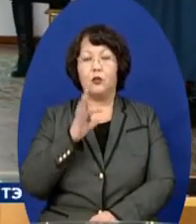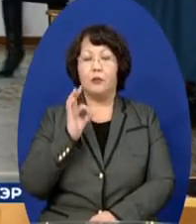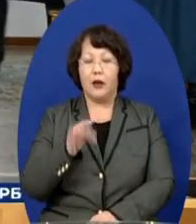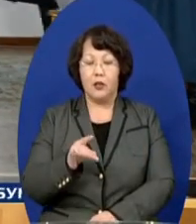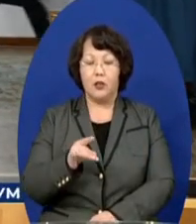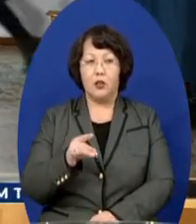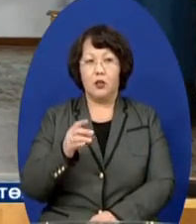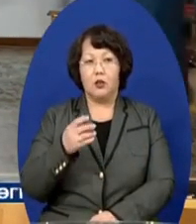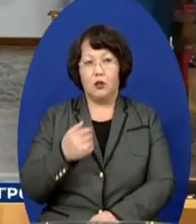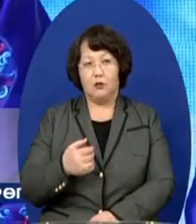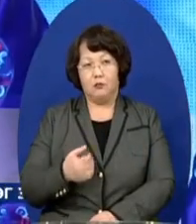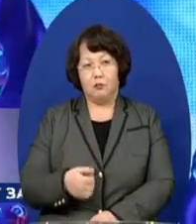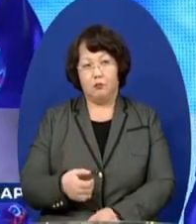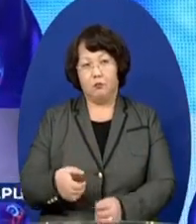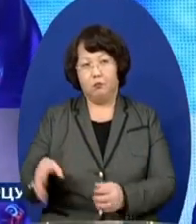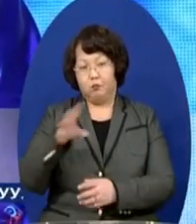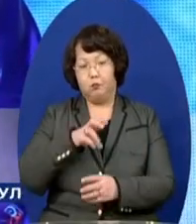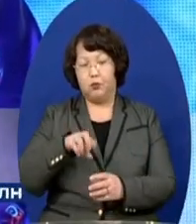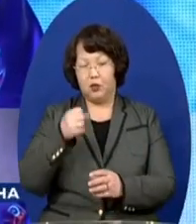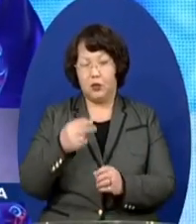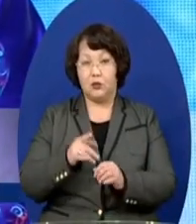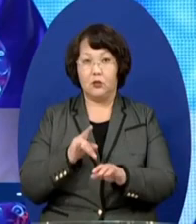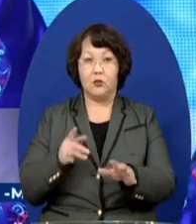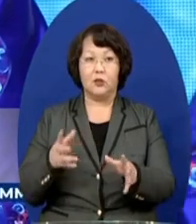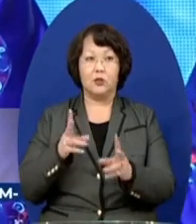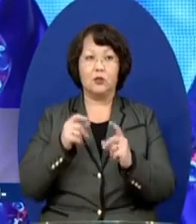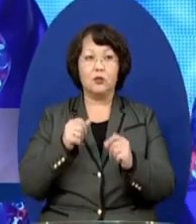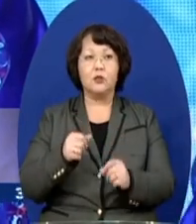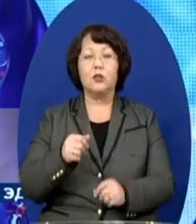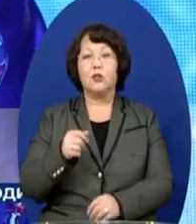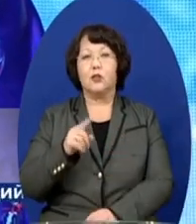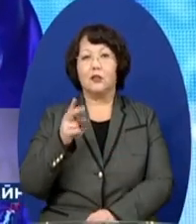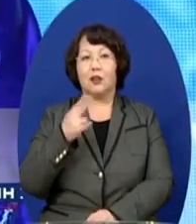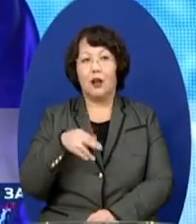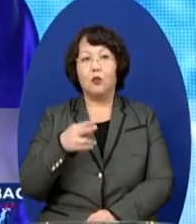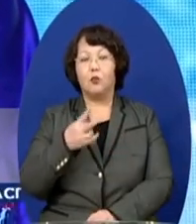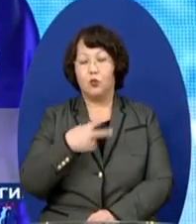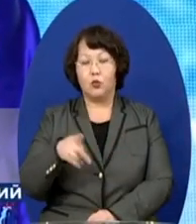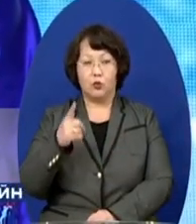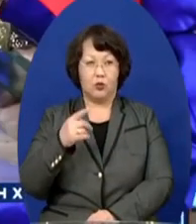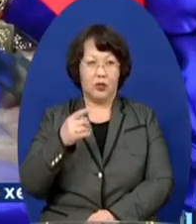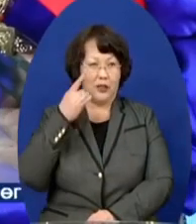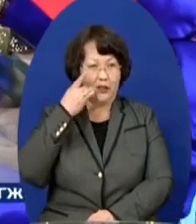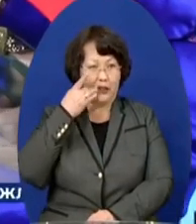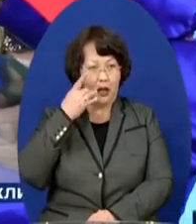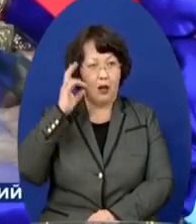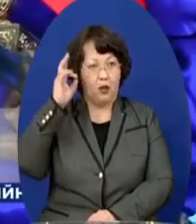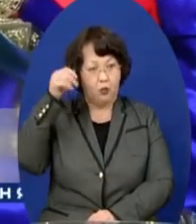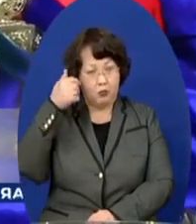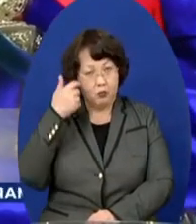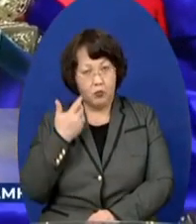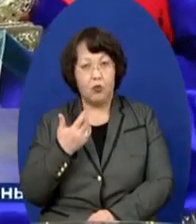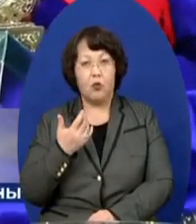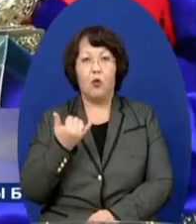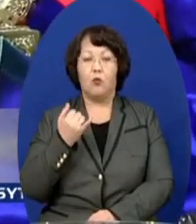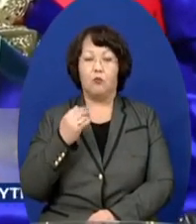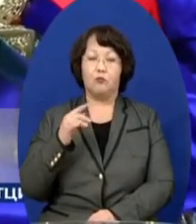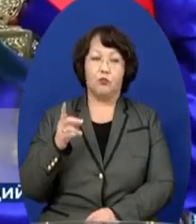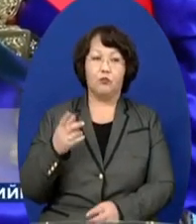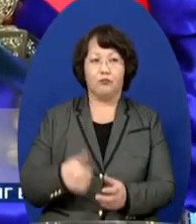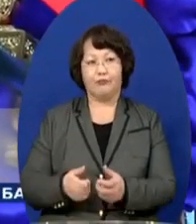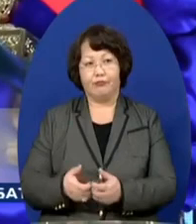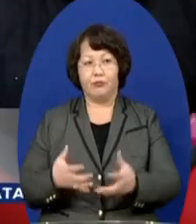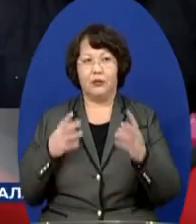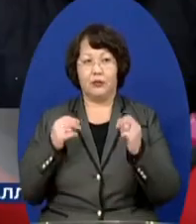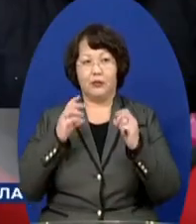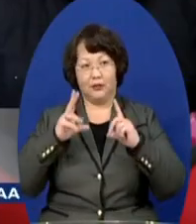баяр сүргийн бүтцийг сайжруулах зорилгоор Завхан аймгийн Сартуул Дархад үлдрийн хуц эрчим хар үлдрийн нэг үржилд ашиглан мал сүргээ